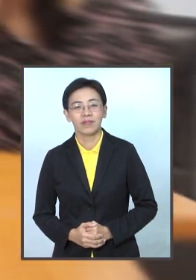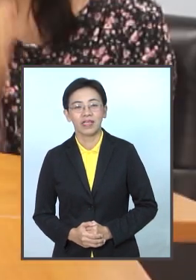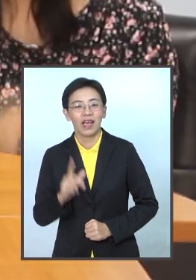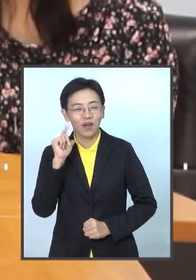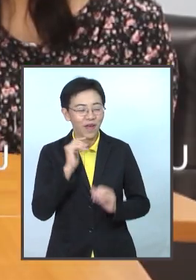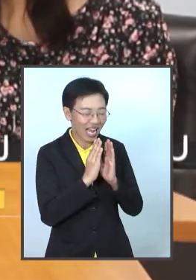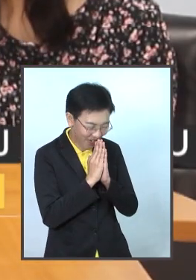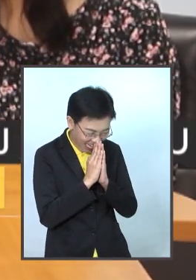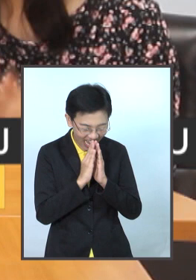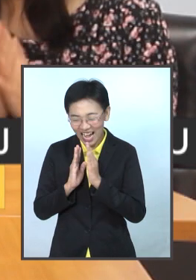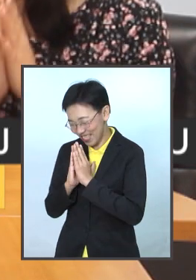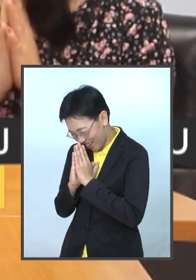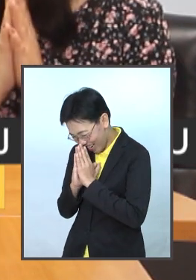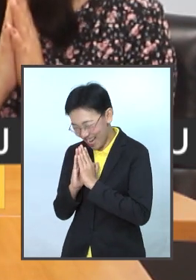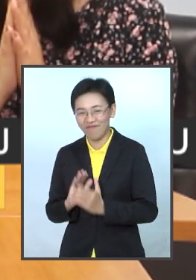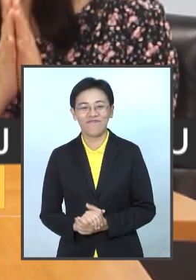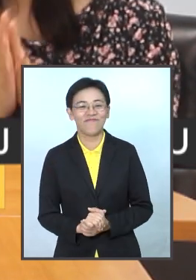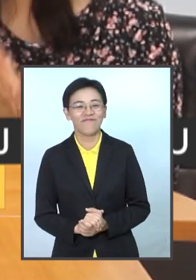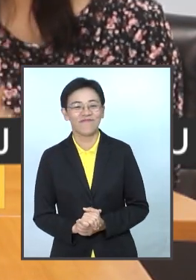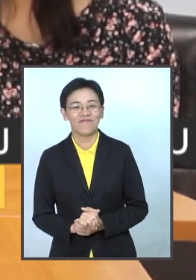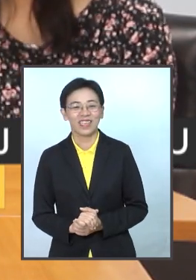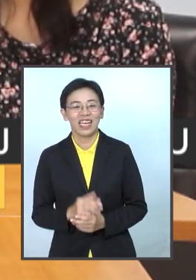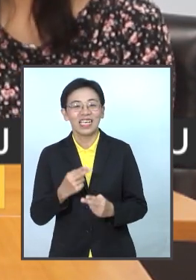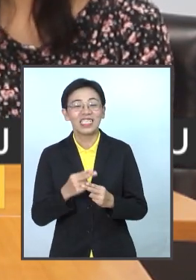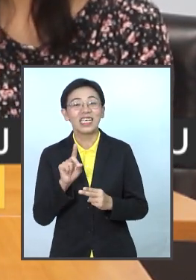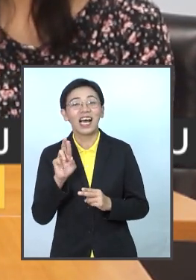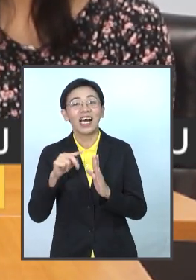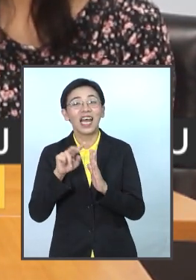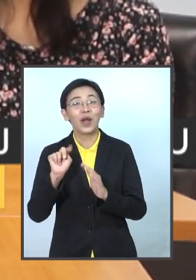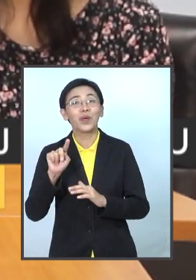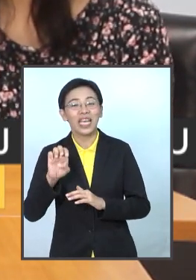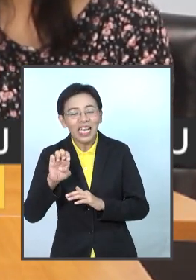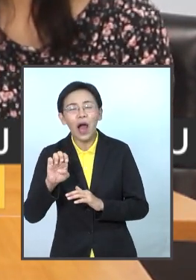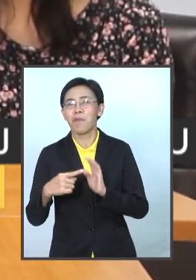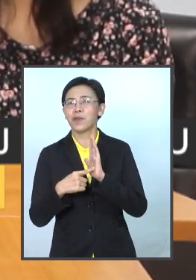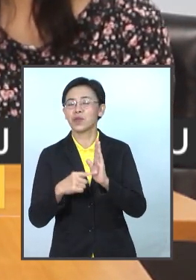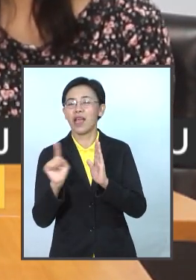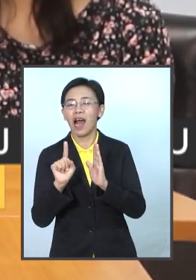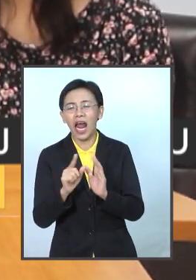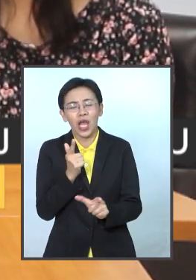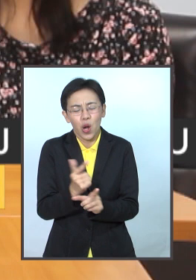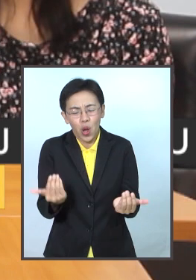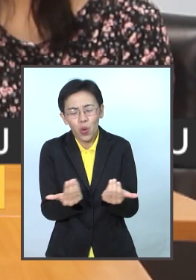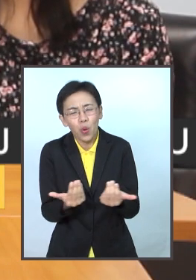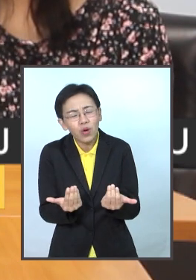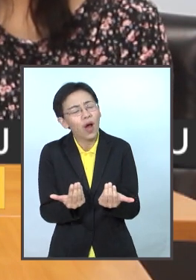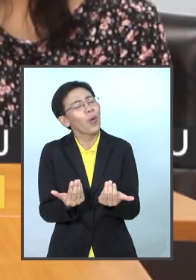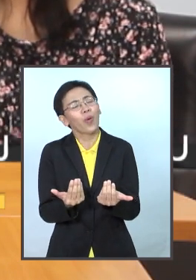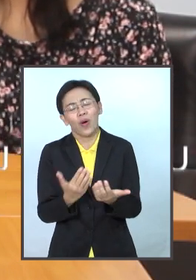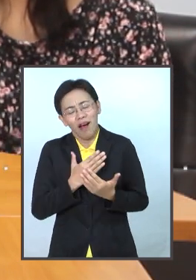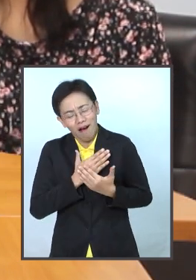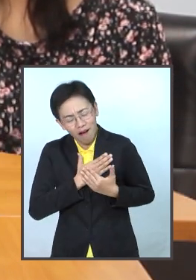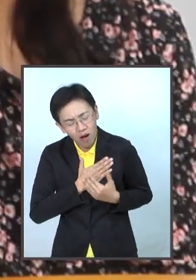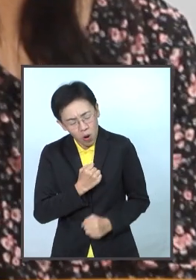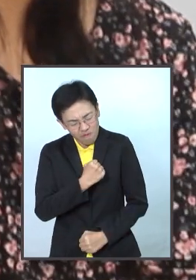สวัสดีค่ะคุณแม ่สวัสดีค่ะ คุณดริชัยสงครามเป็นอีกท่านนึงนะคะที่เลี้ยงลูกมาด้วยความเรียกว่าความรักและ